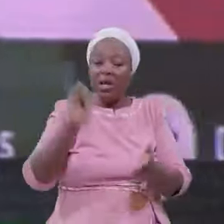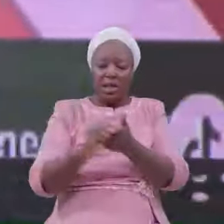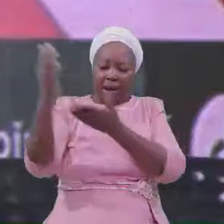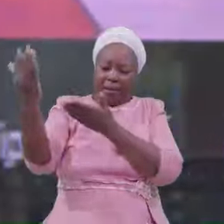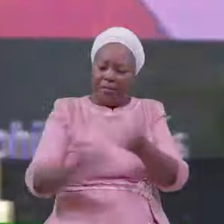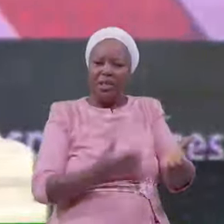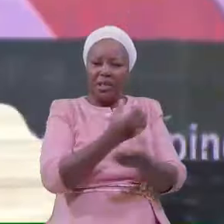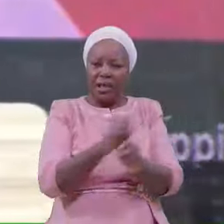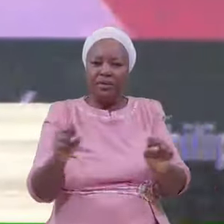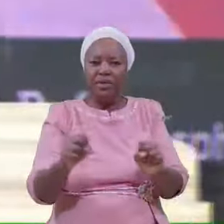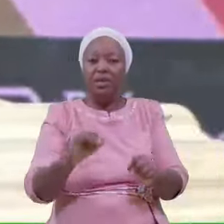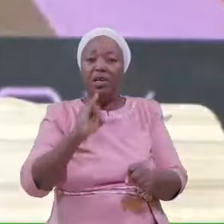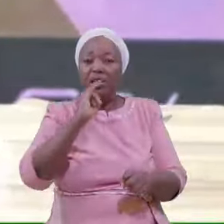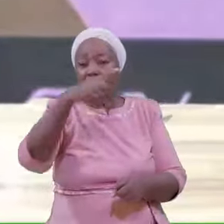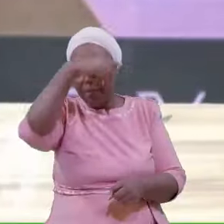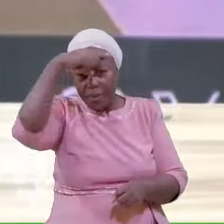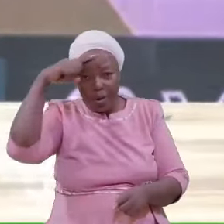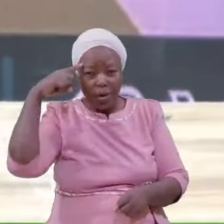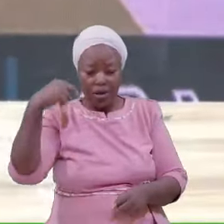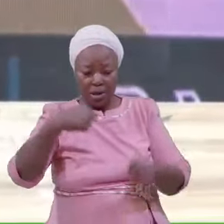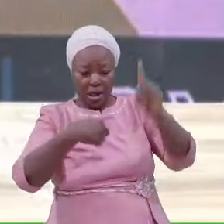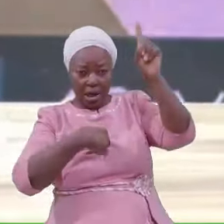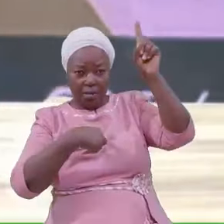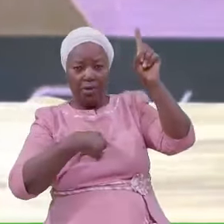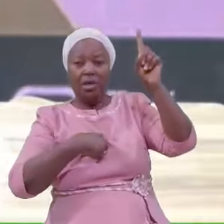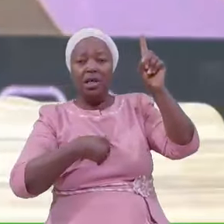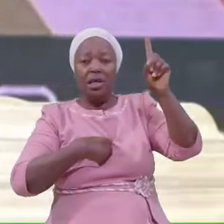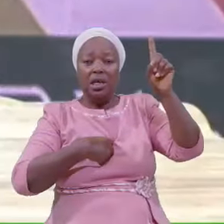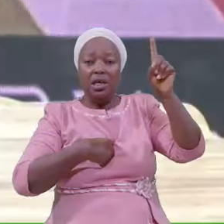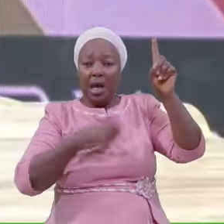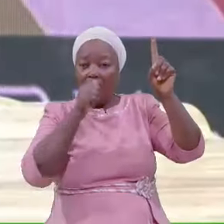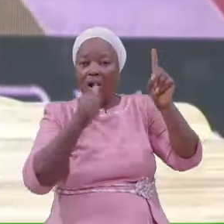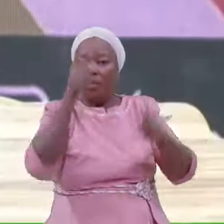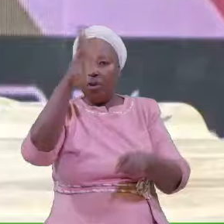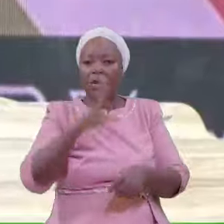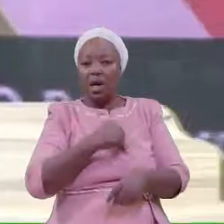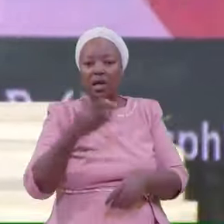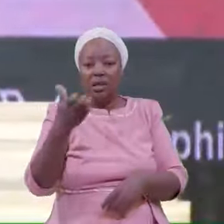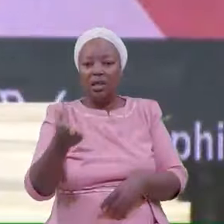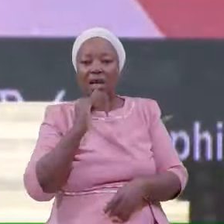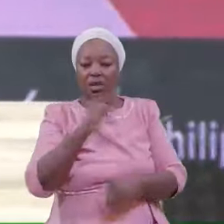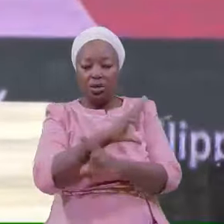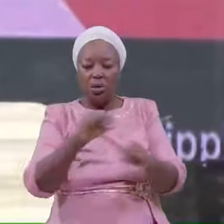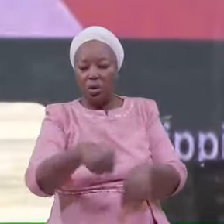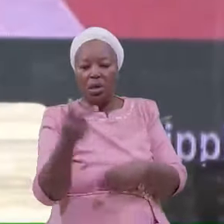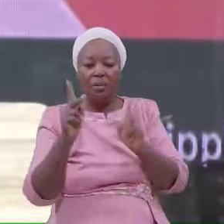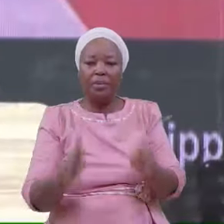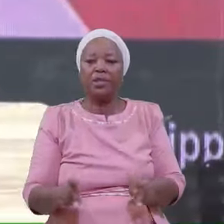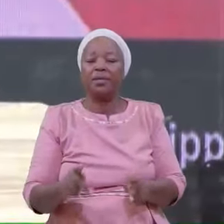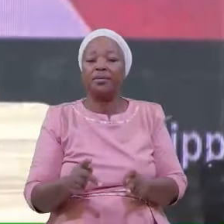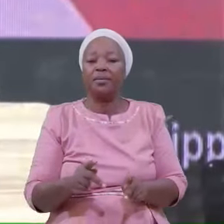is because I am God and there is none else. Ang bukas palad ng Diyos